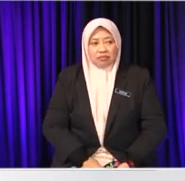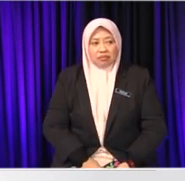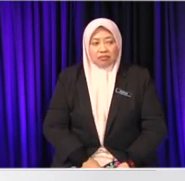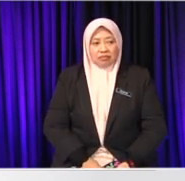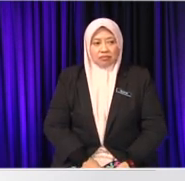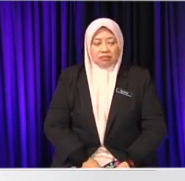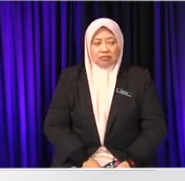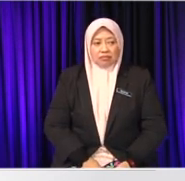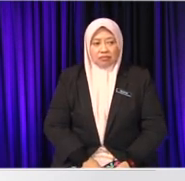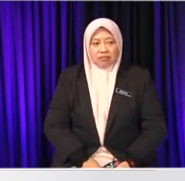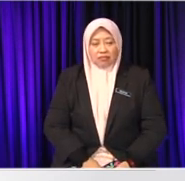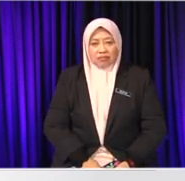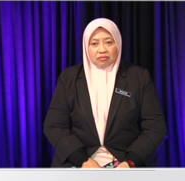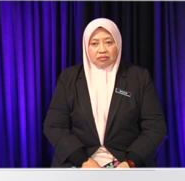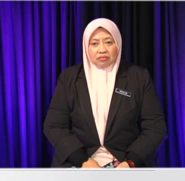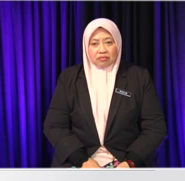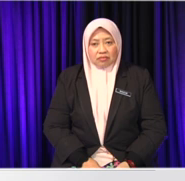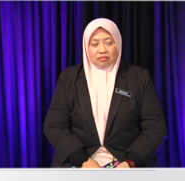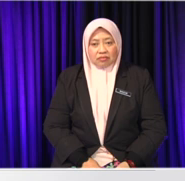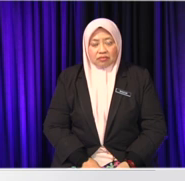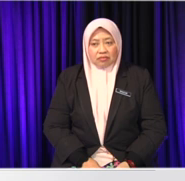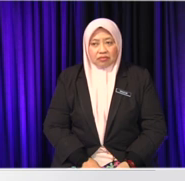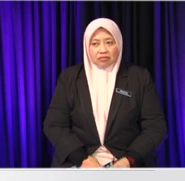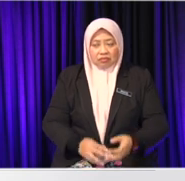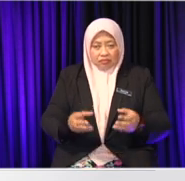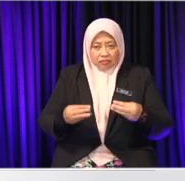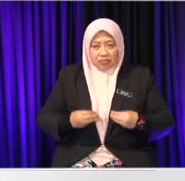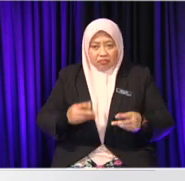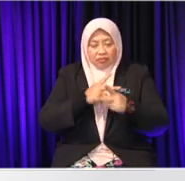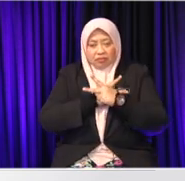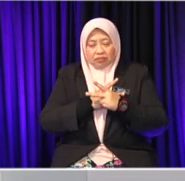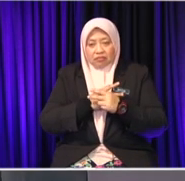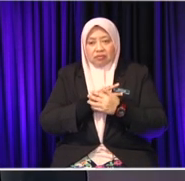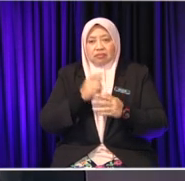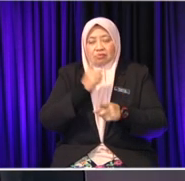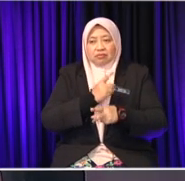22% Oke terima kasih elegandra